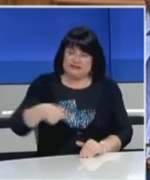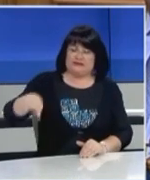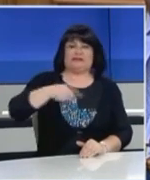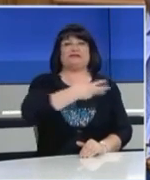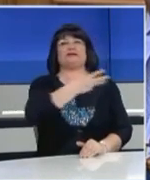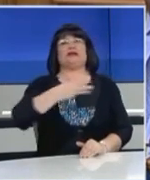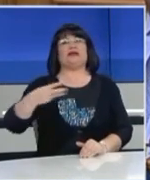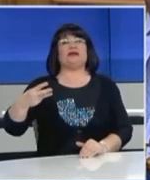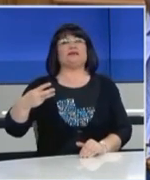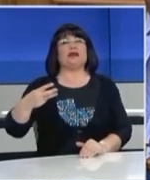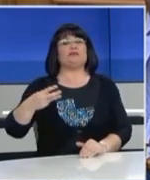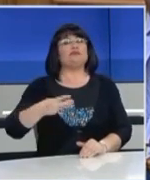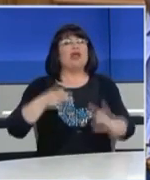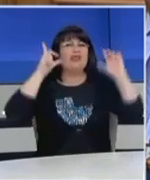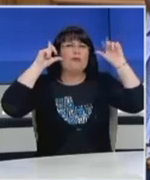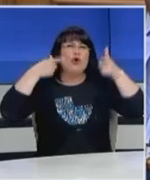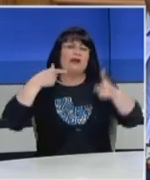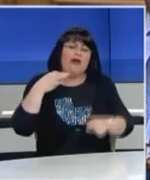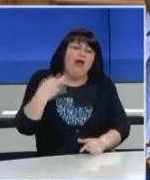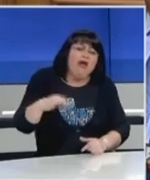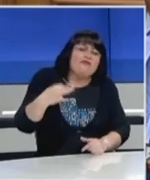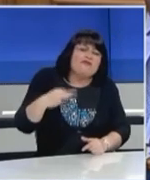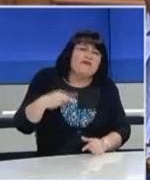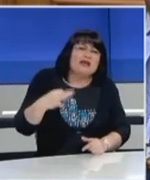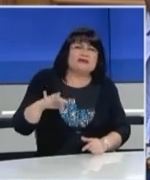το μονοπόλιο της δημοκρατικής ευαισθησίας, επειδή...